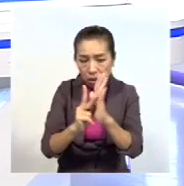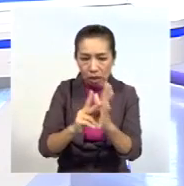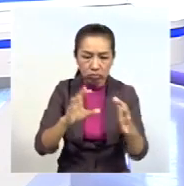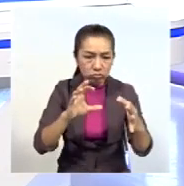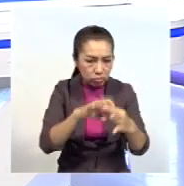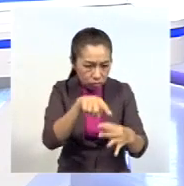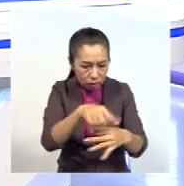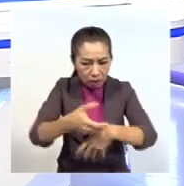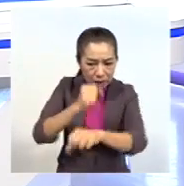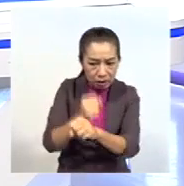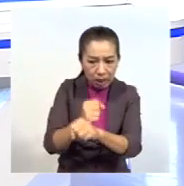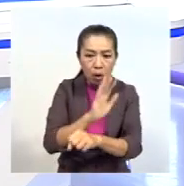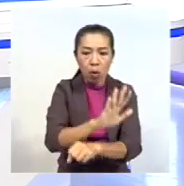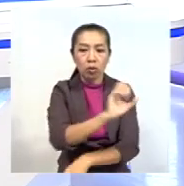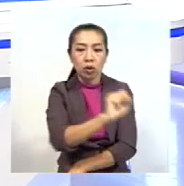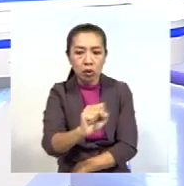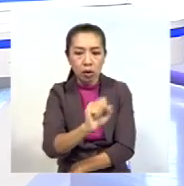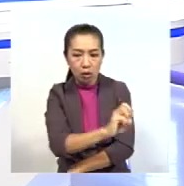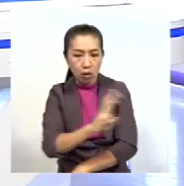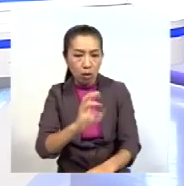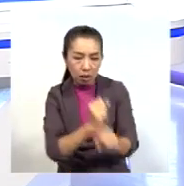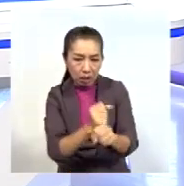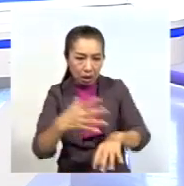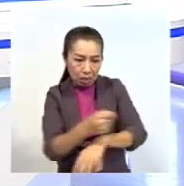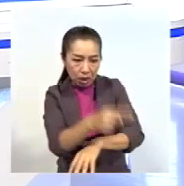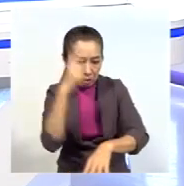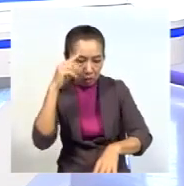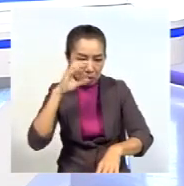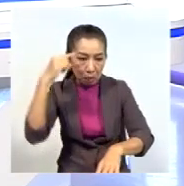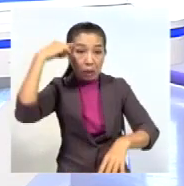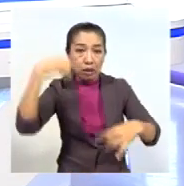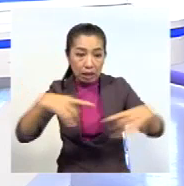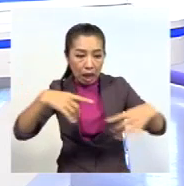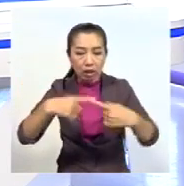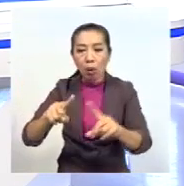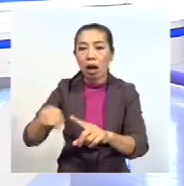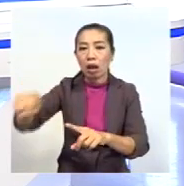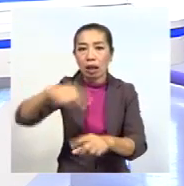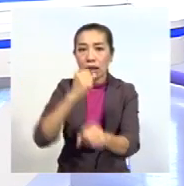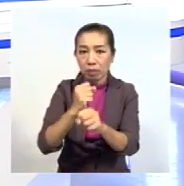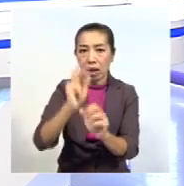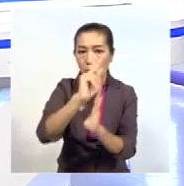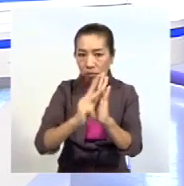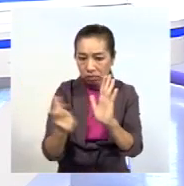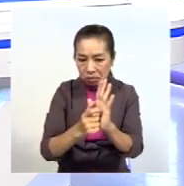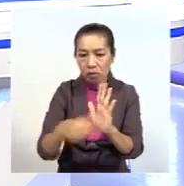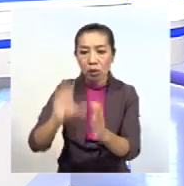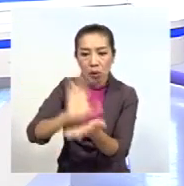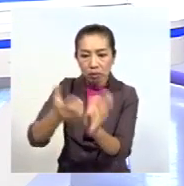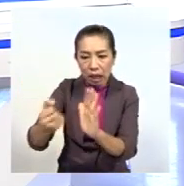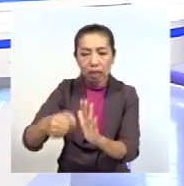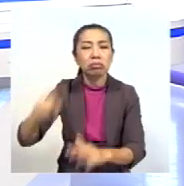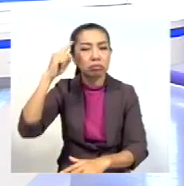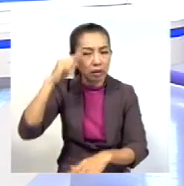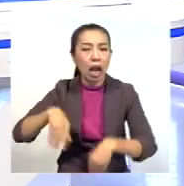กับเรื่องของการปฏิบัติหน้าที่ของสภาประเด็นการอาจจะมองที่ต่างกันแต่ว่าในเรื่องของข้อกฎหมายและการใช้งบประมาณยังไงทุกคนก็อย